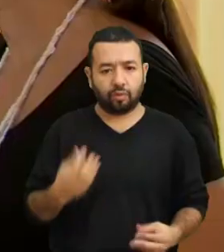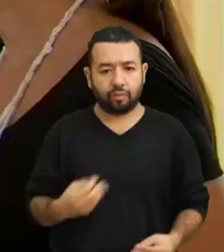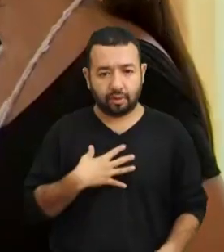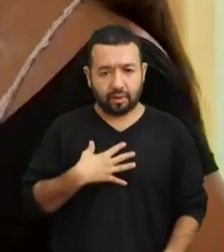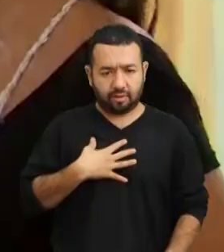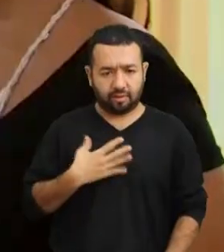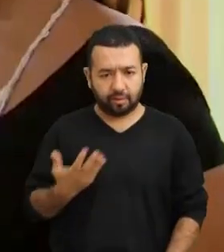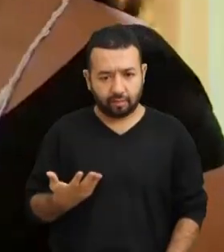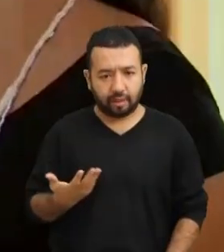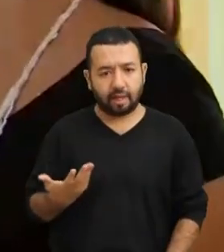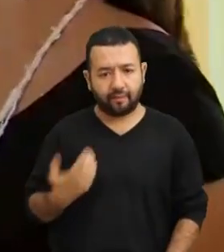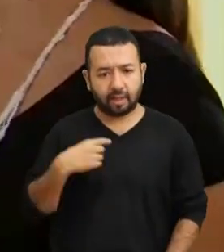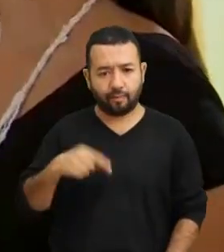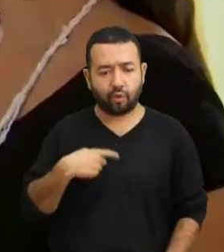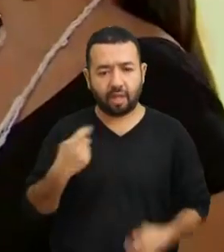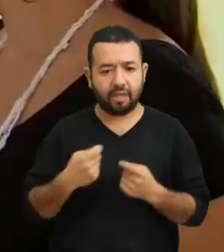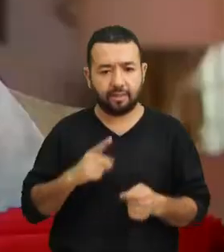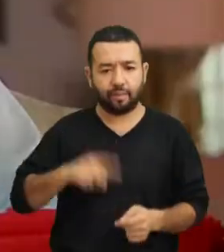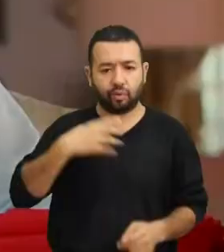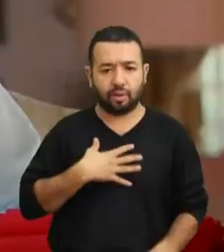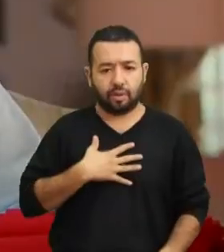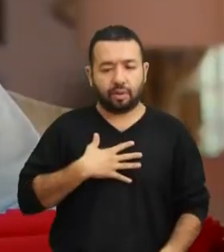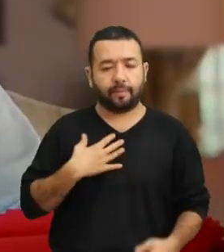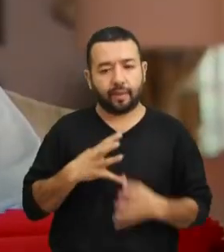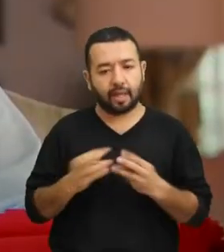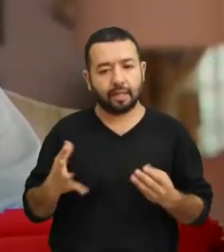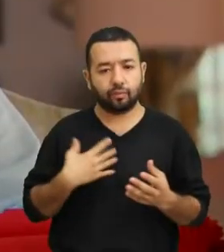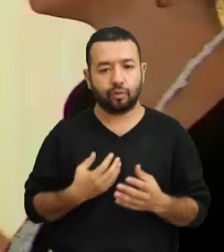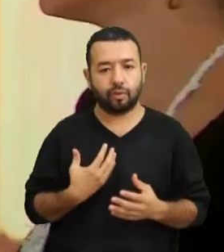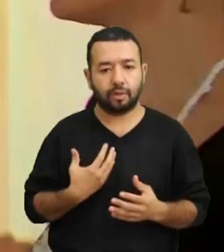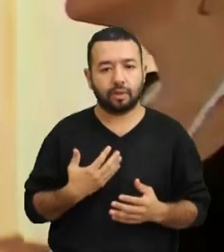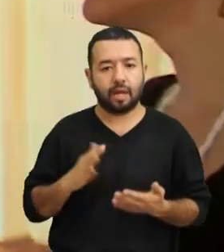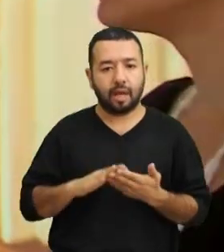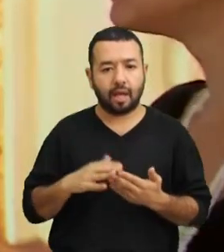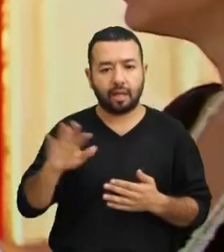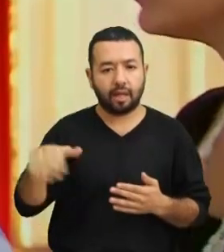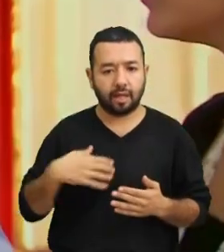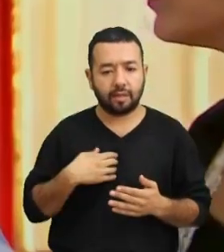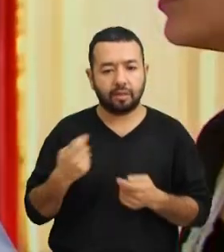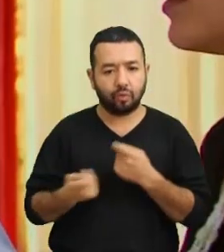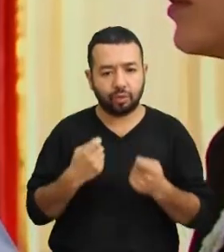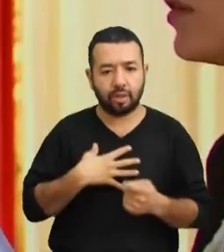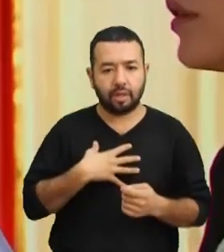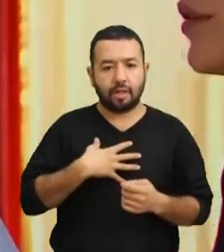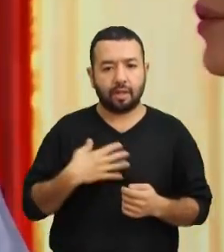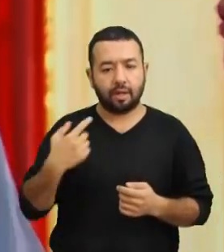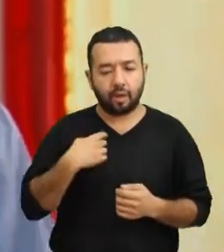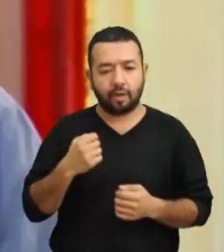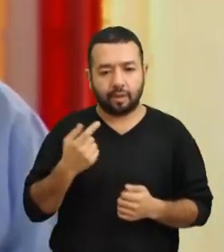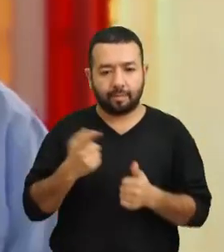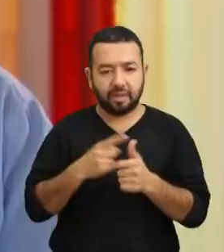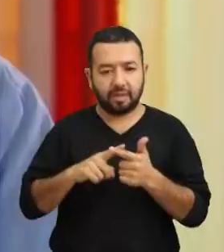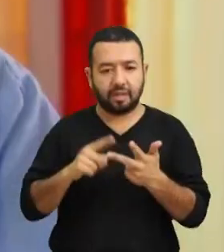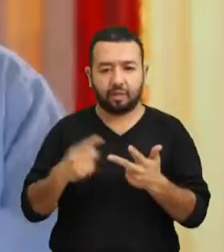tuttu? Evet. Bugün beni iş yerinde hıçkırık tuttu. Geçmiyor. Sağ olsun bankadaki arkadaşlar da hıçkırığımın geçmesi için bana telkinlerde, yardımlarda